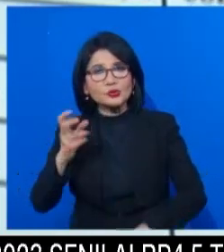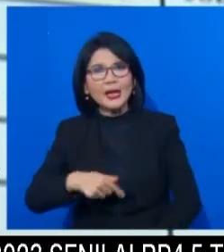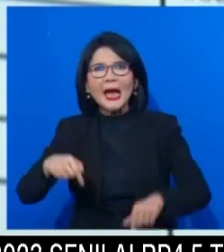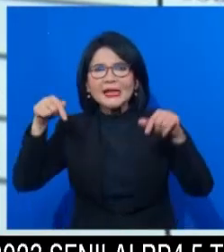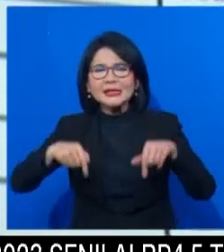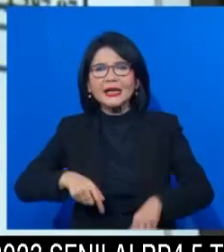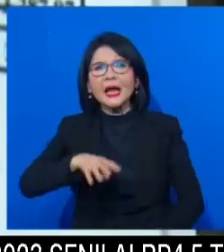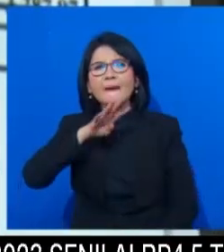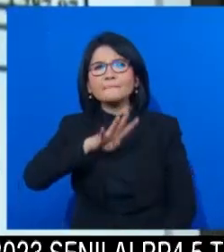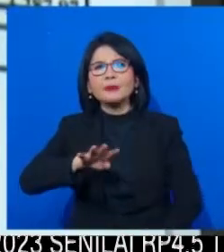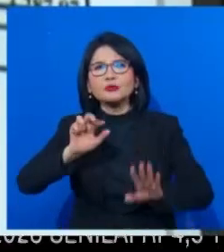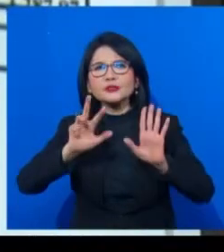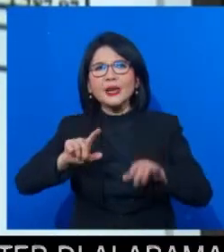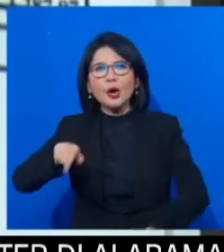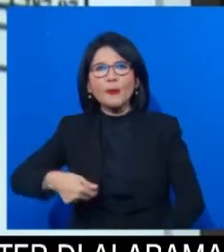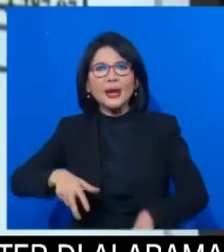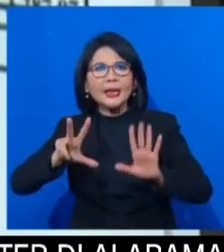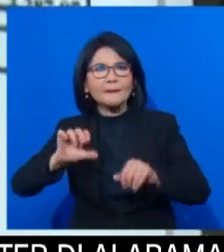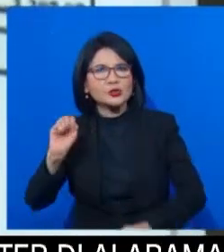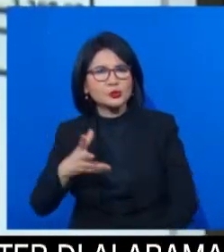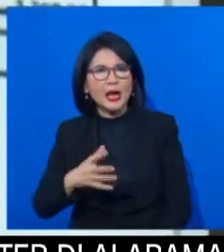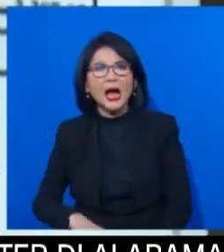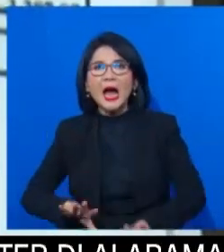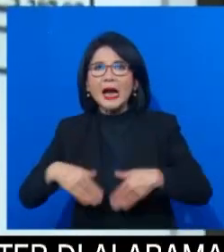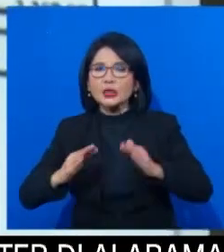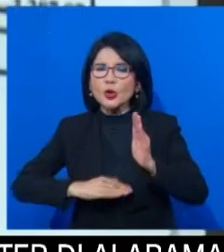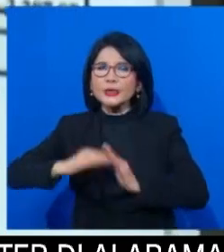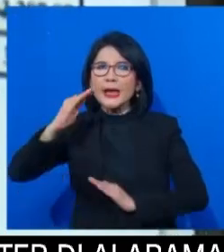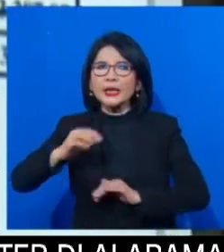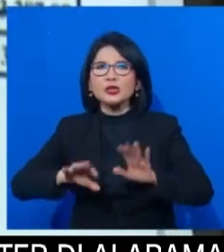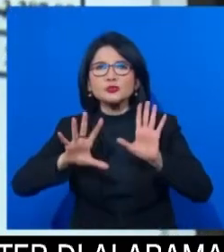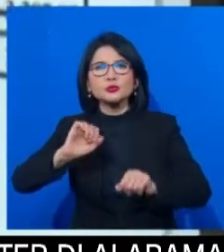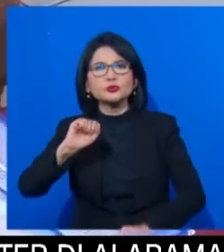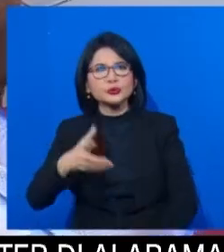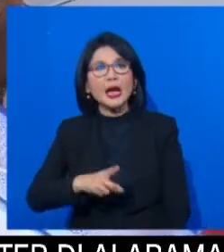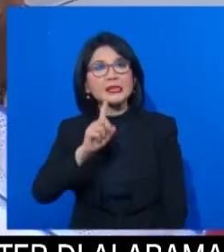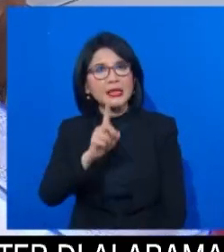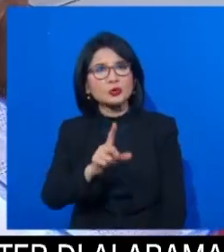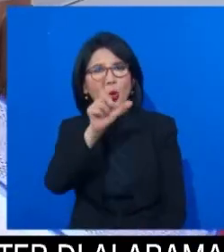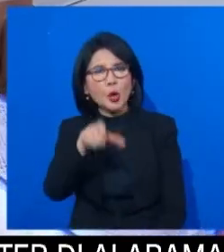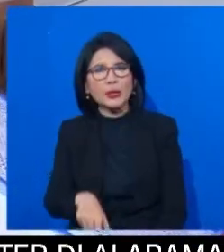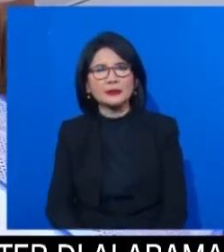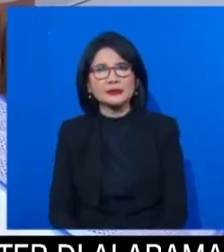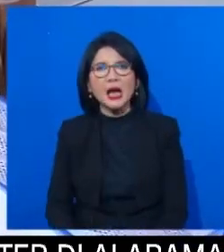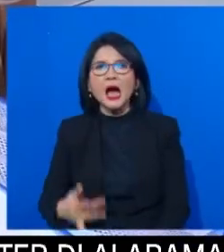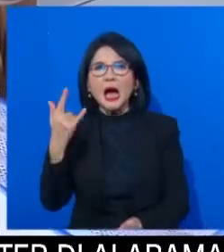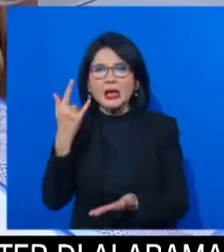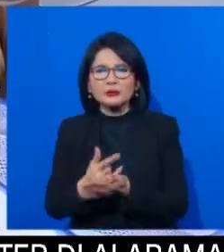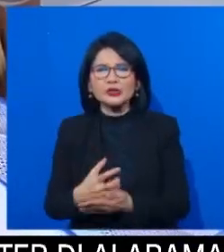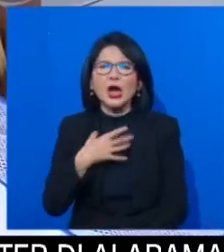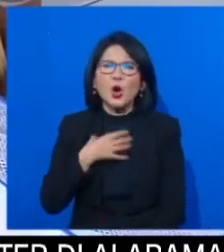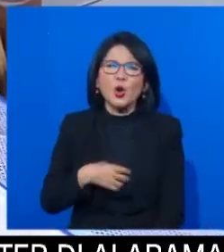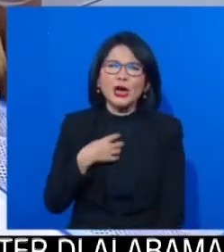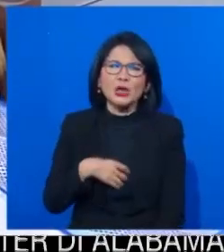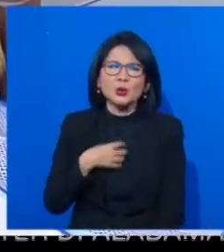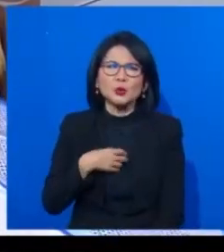menjadi Rp49,8 juta rupiah atau naik Rp10 juta rupiah per orang. Keputusan itu dikeluhkan oleh jemaah calon haji yang